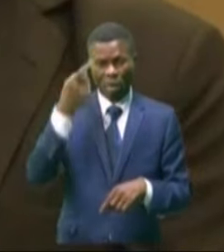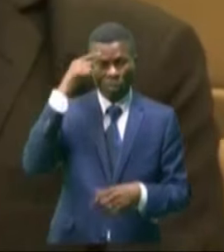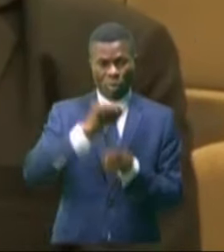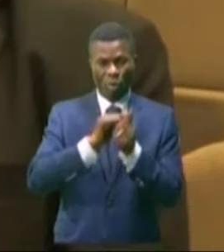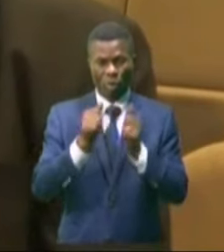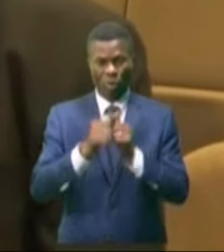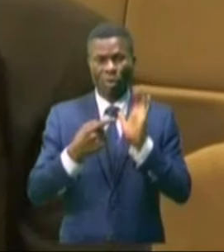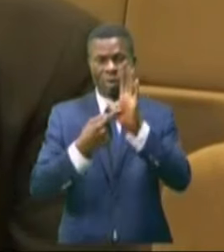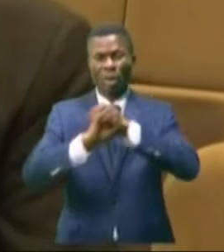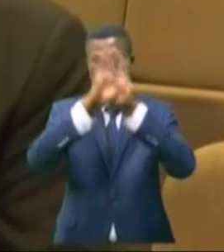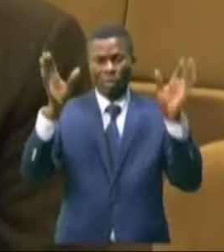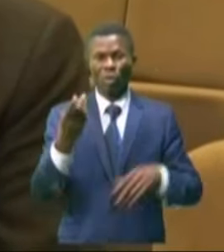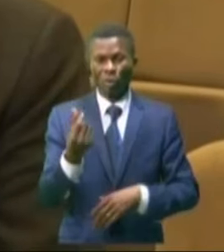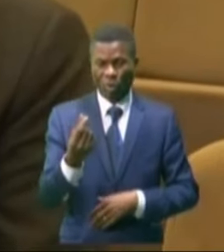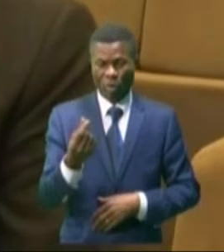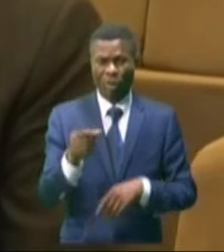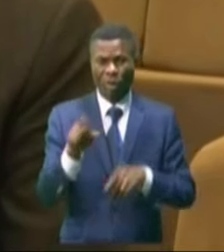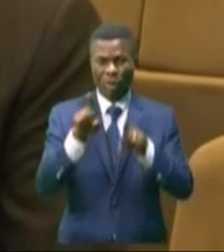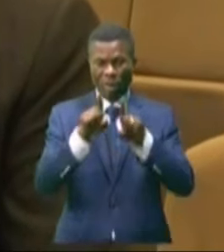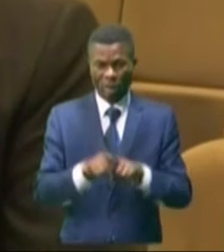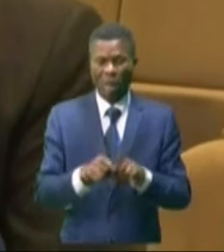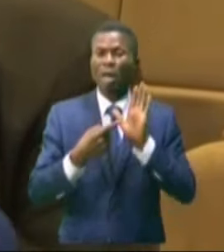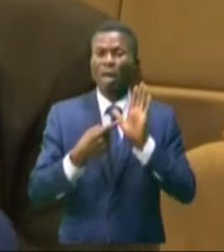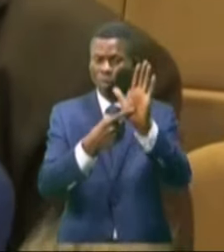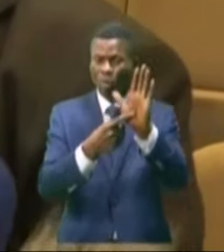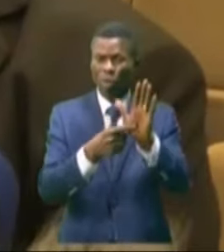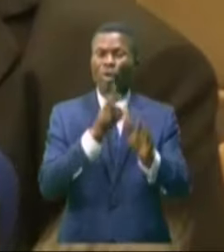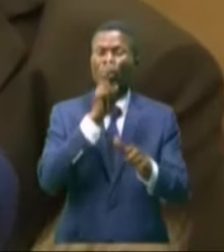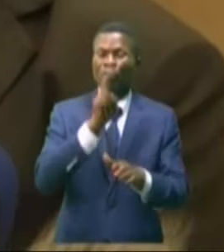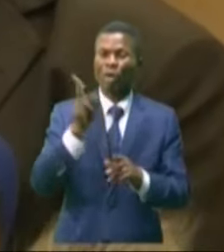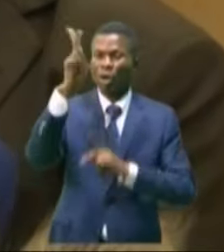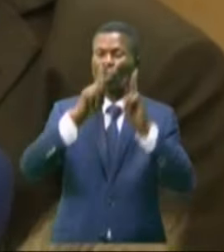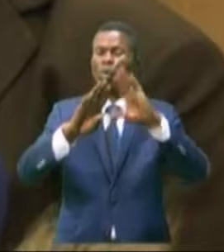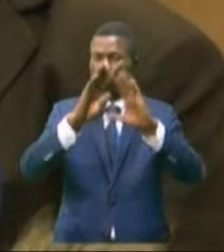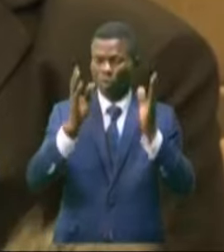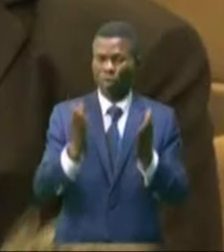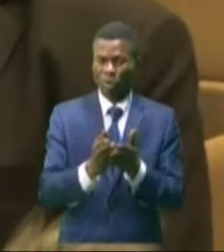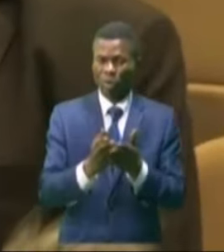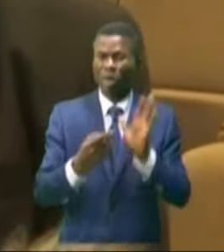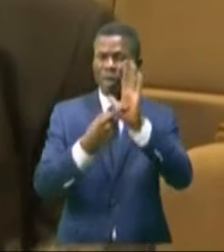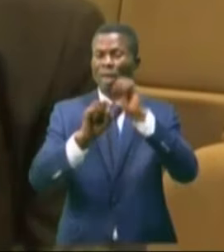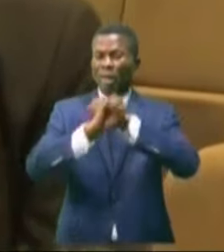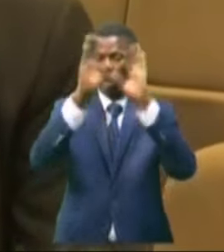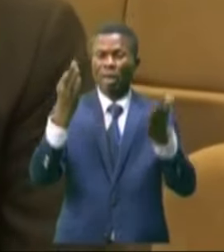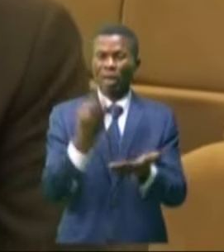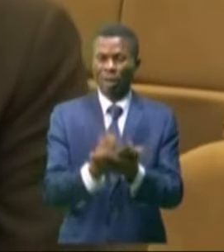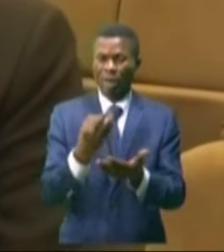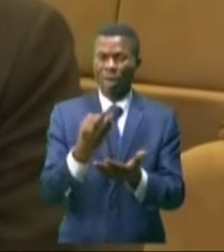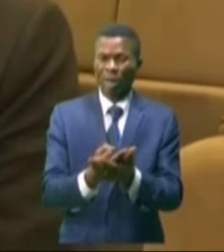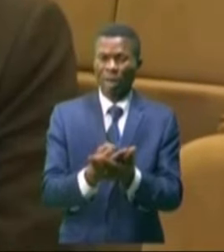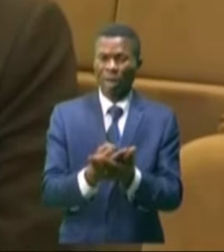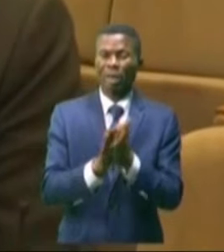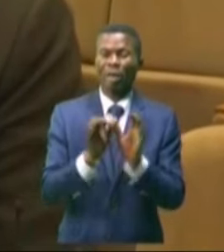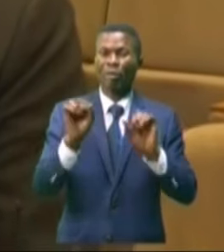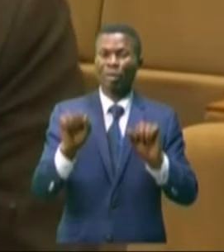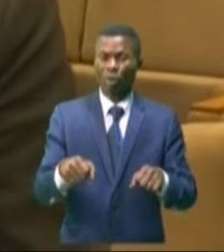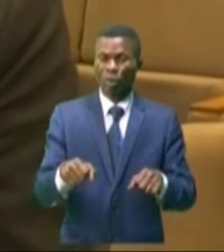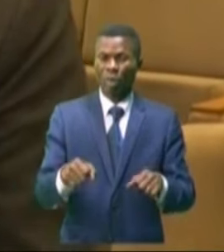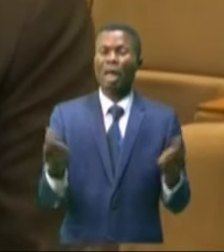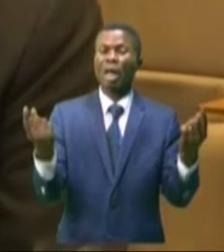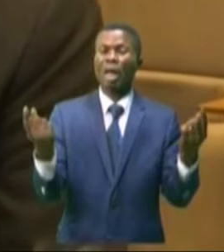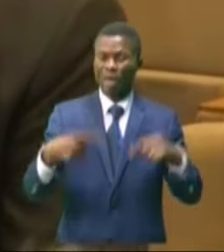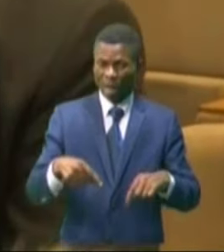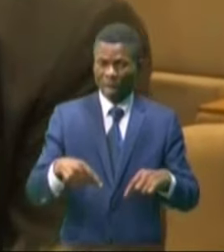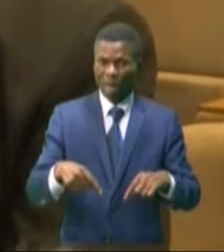transparence financière, mais aussi montrer quand même au public que la transparence financière ne peut être obtenue que par